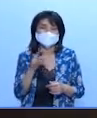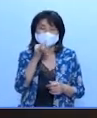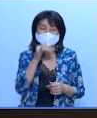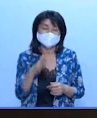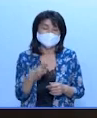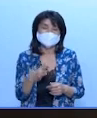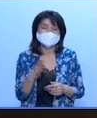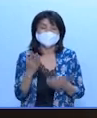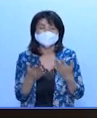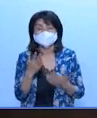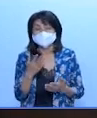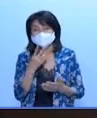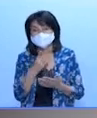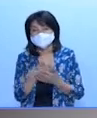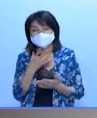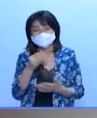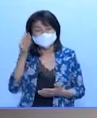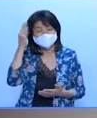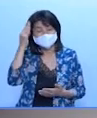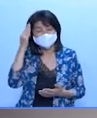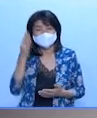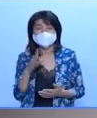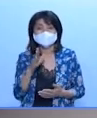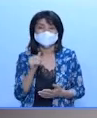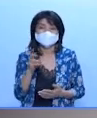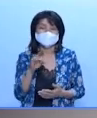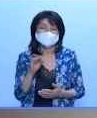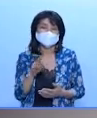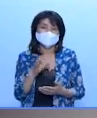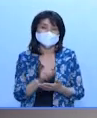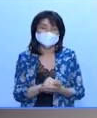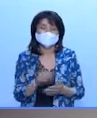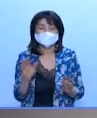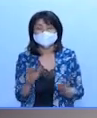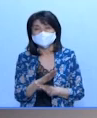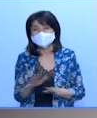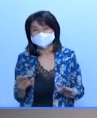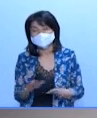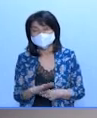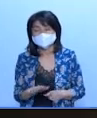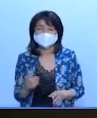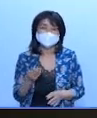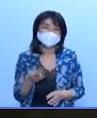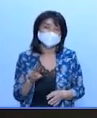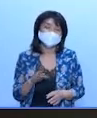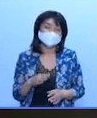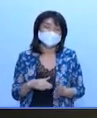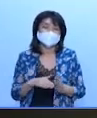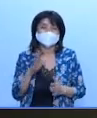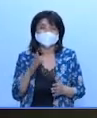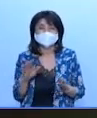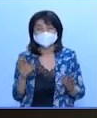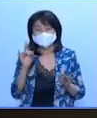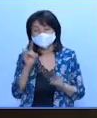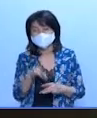свои таланты. Вадим, к примеру, занимается музыкой. Он пишет стихи и тексты песен. На карантине для поднятия настроения из своего